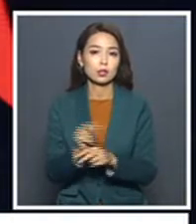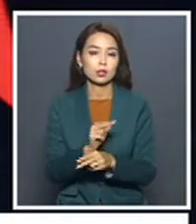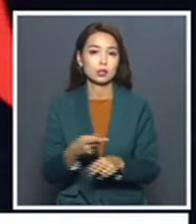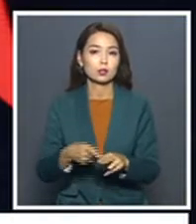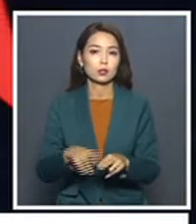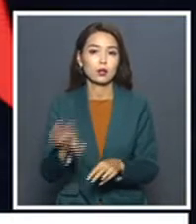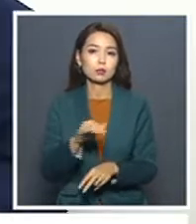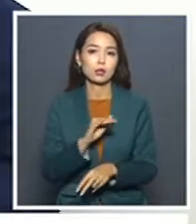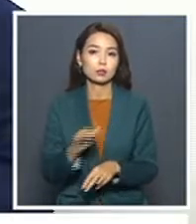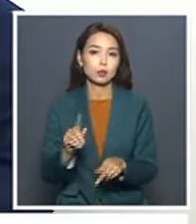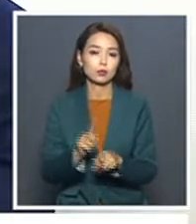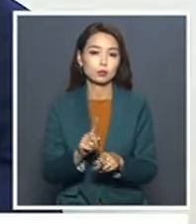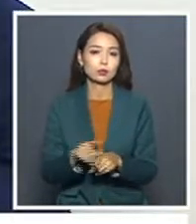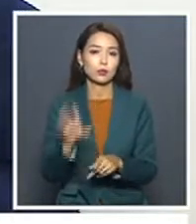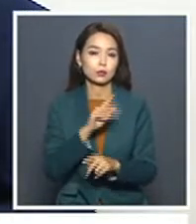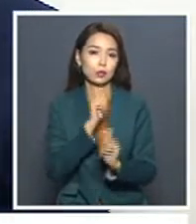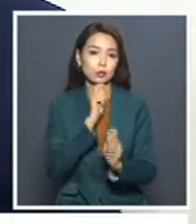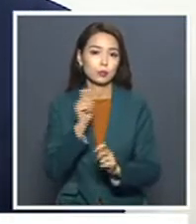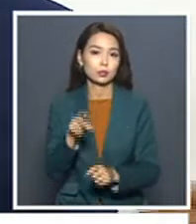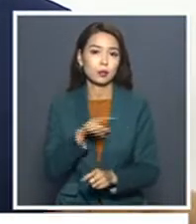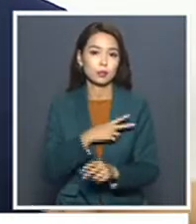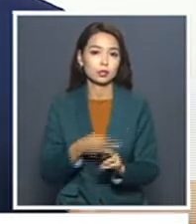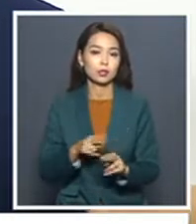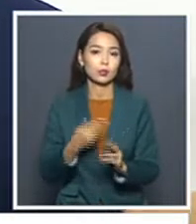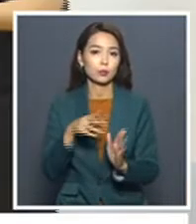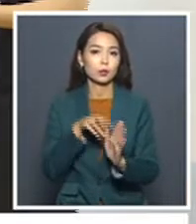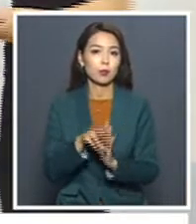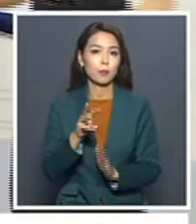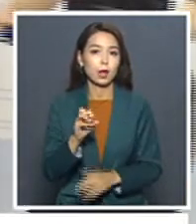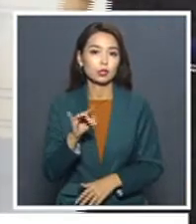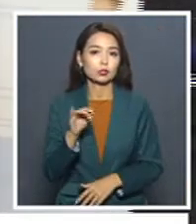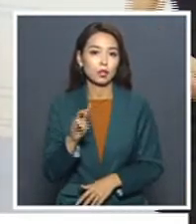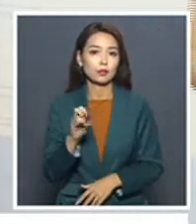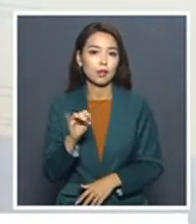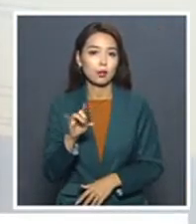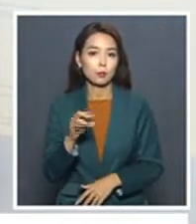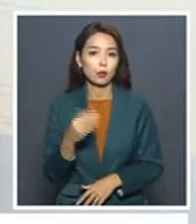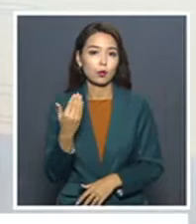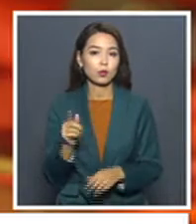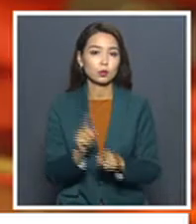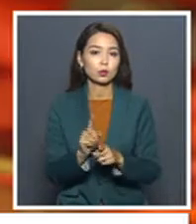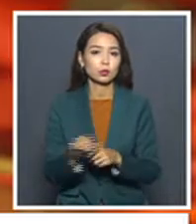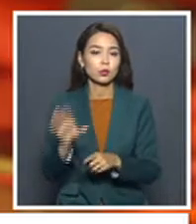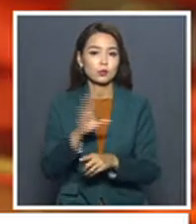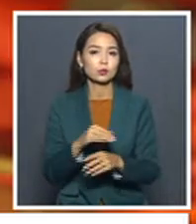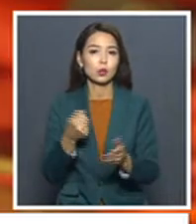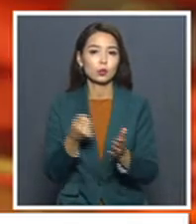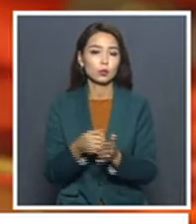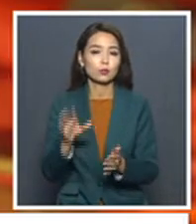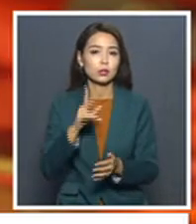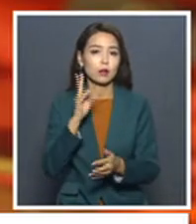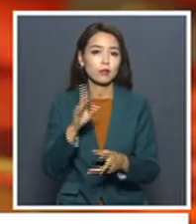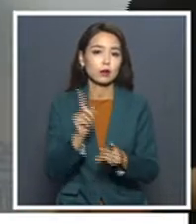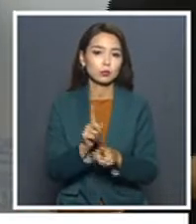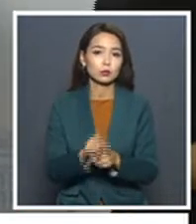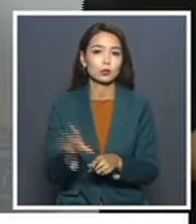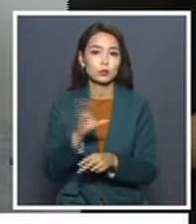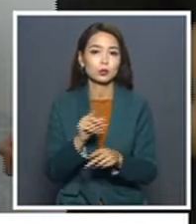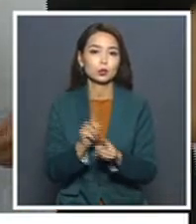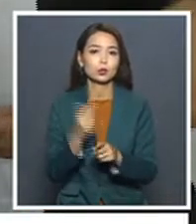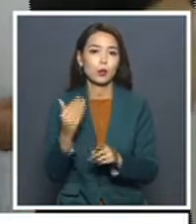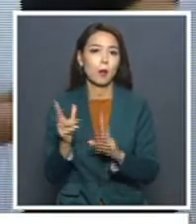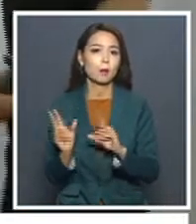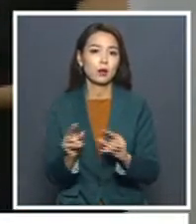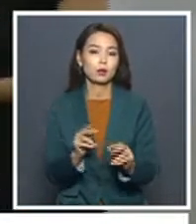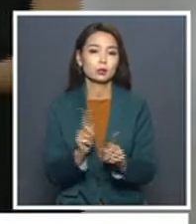түрде табыстады. Солардың бірі Маржан Нарбекова. Бойжеткенде бүгін қос қуаныш. Көптен күткен пәтерге қол жеткізді және сол бақыт мекенінің